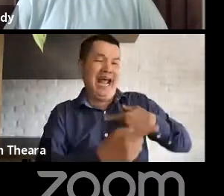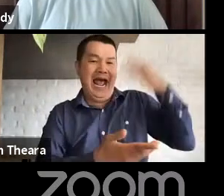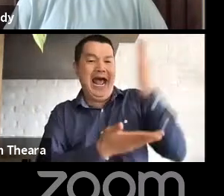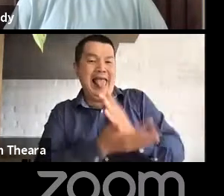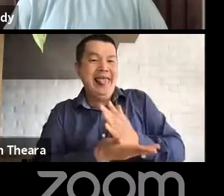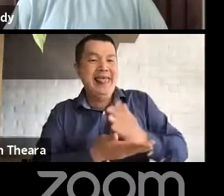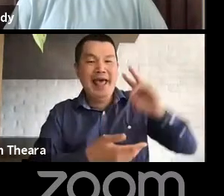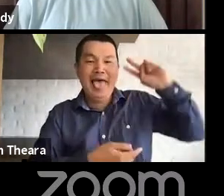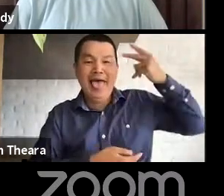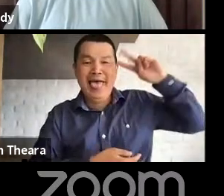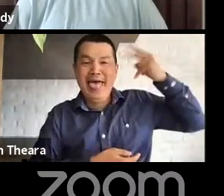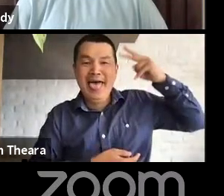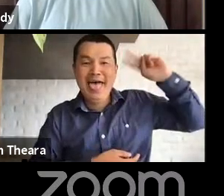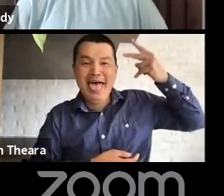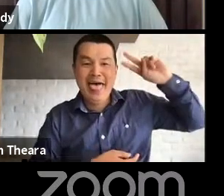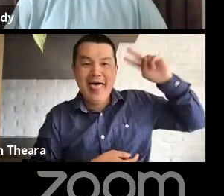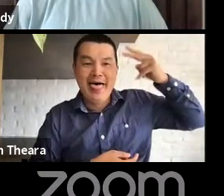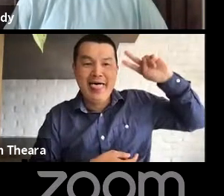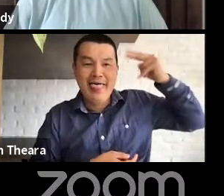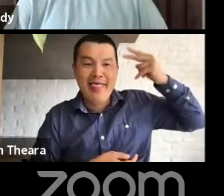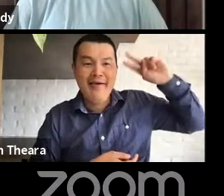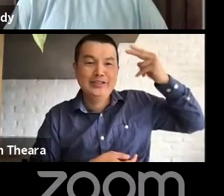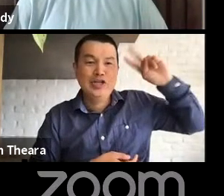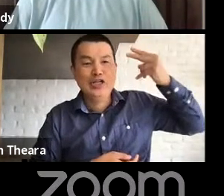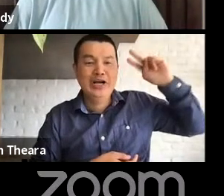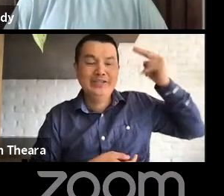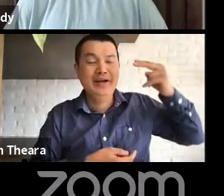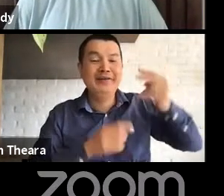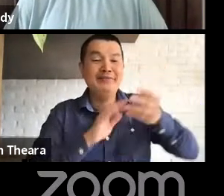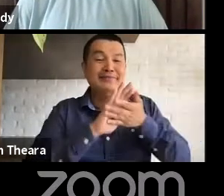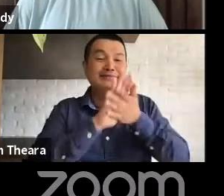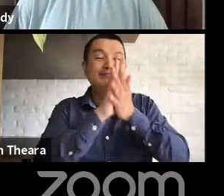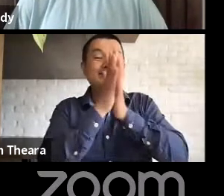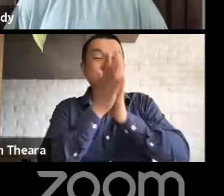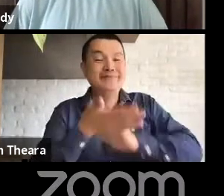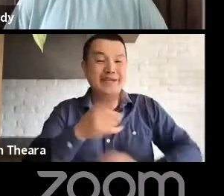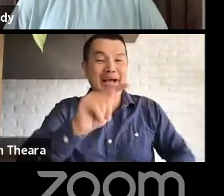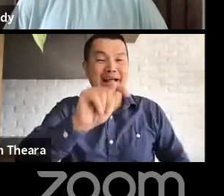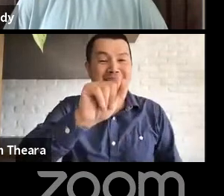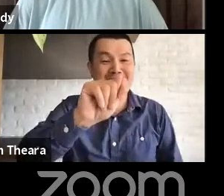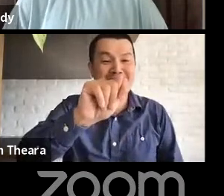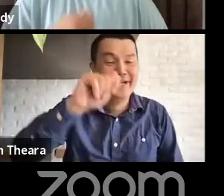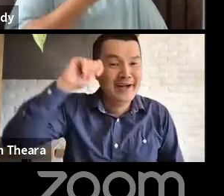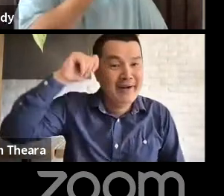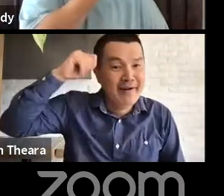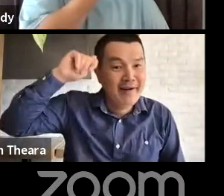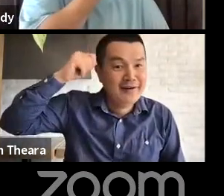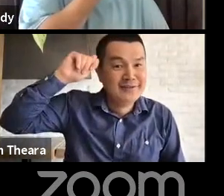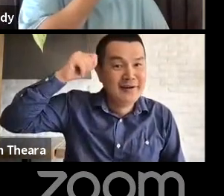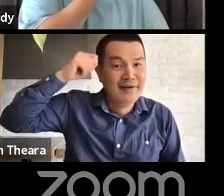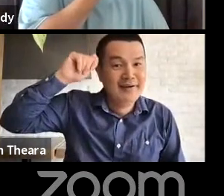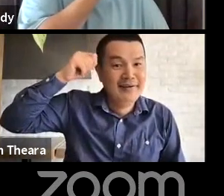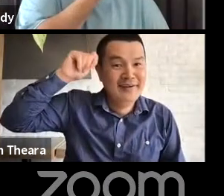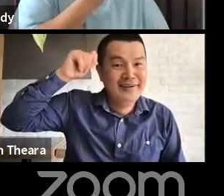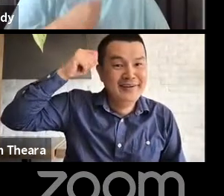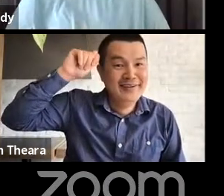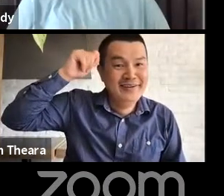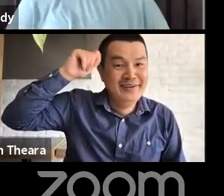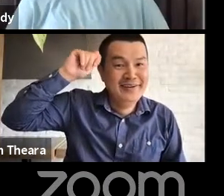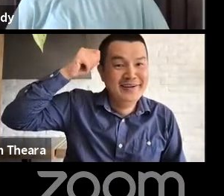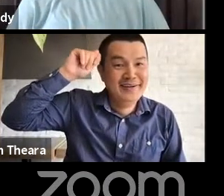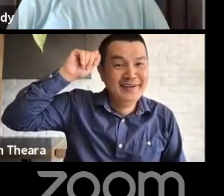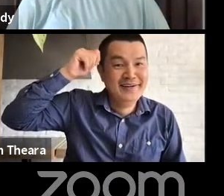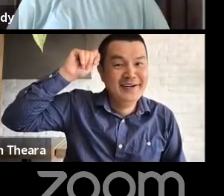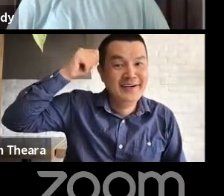souvent. Donc, mes amis disaient, arrête de changer d'idée. Ça, c'est le signe de changer d'idée. C'est qu'ils ont promis, ils ont pris